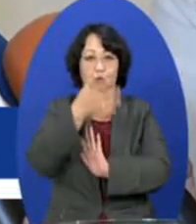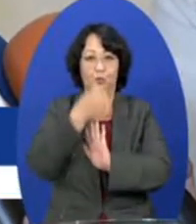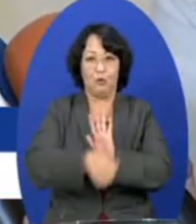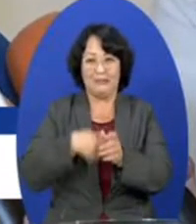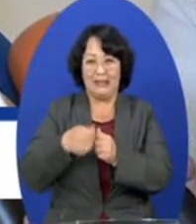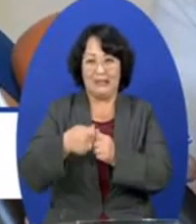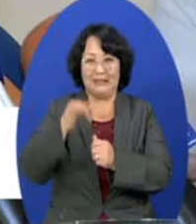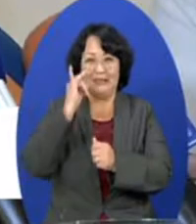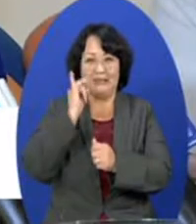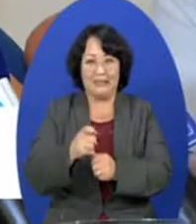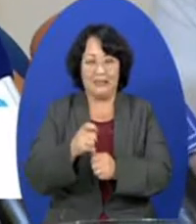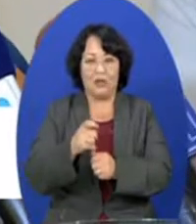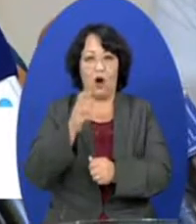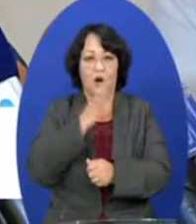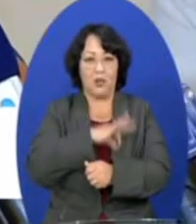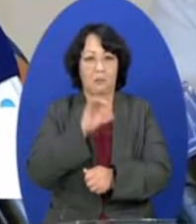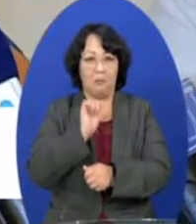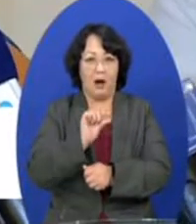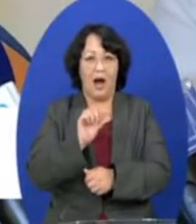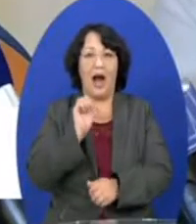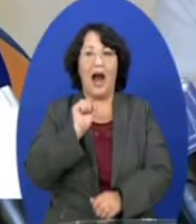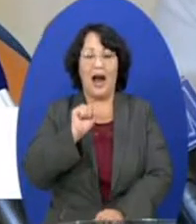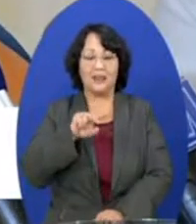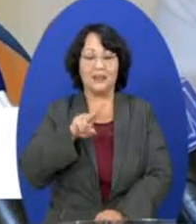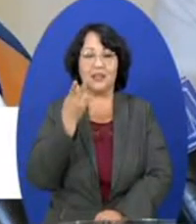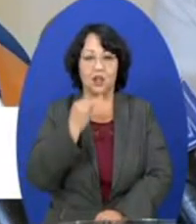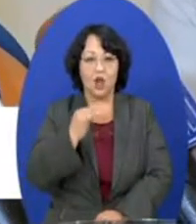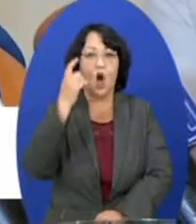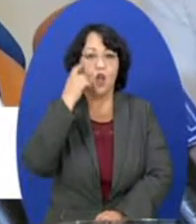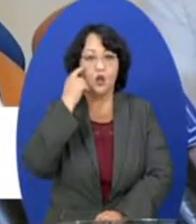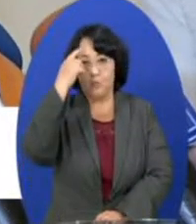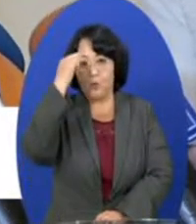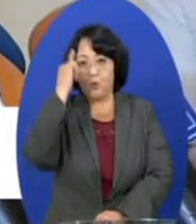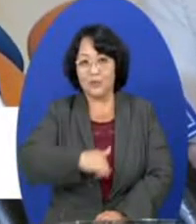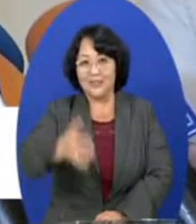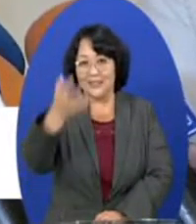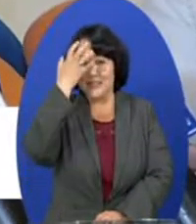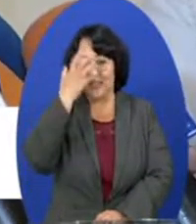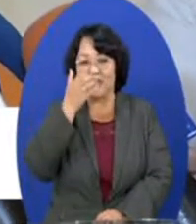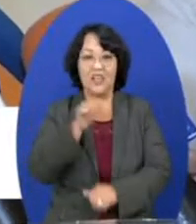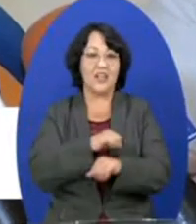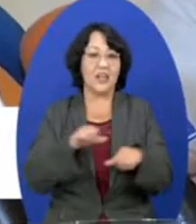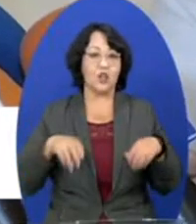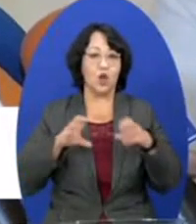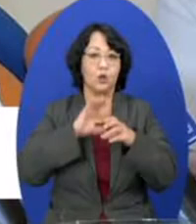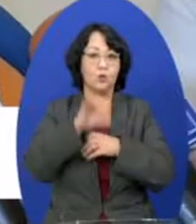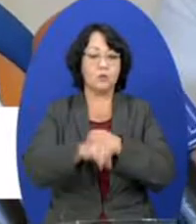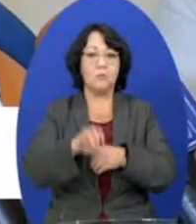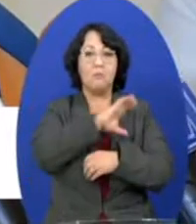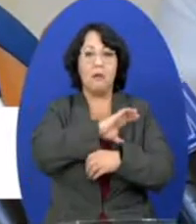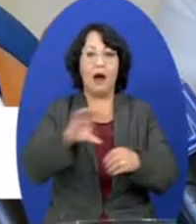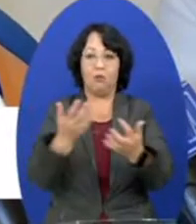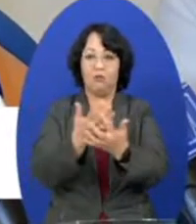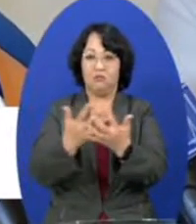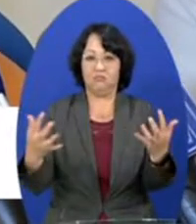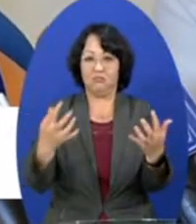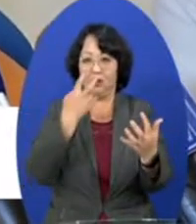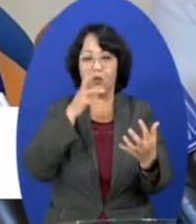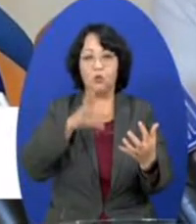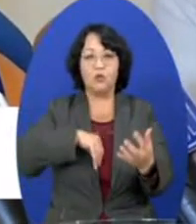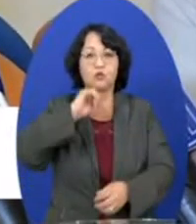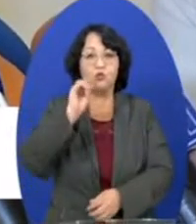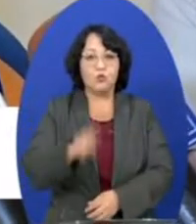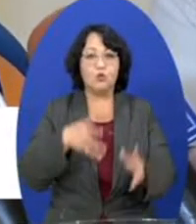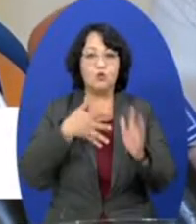байна. Гэхдээ нөгөө талаараа Монгол улсын засгийн газар ард түмнийхээ өмнө олон улсын байгууллагуудын өмнө хүлэн зөвшөөрсөн